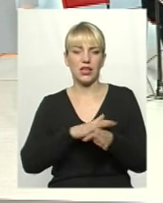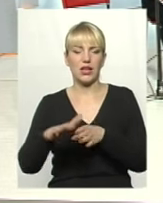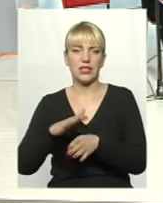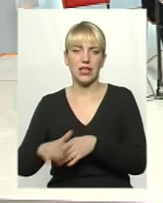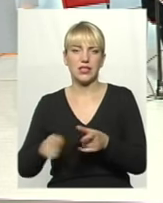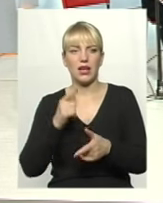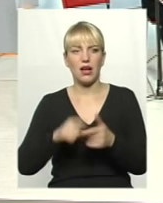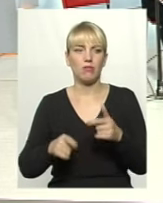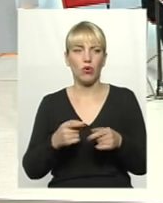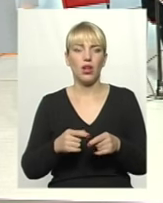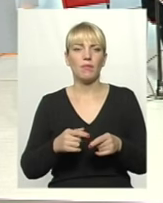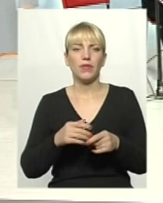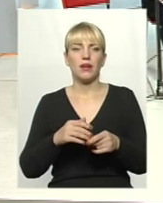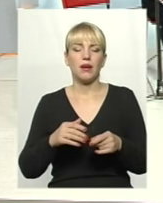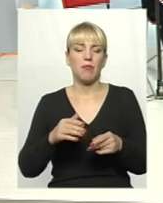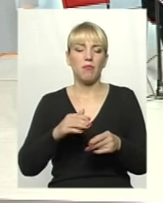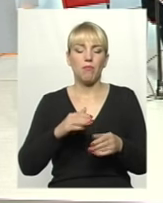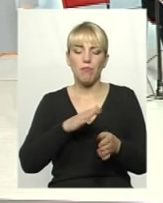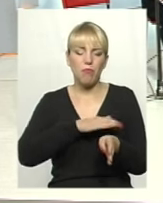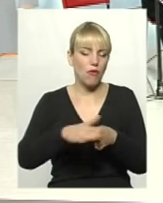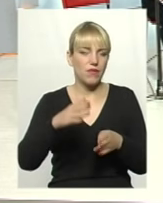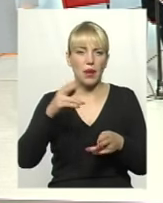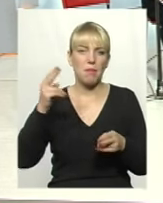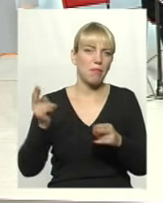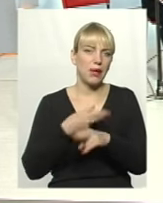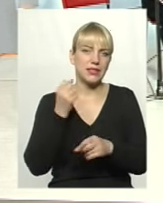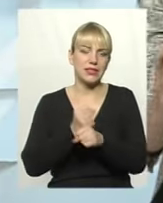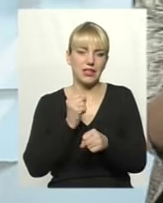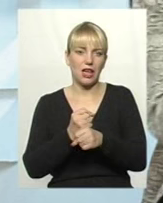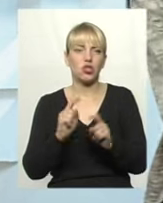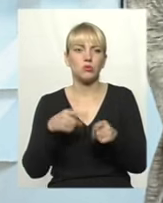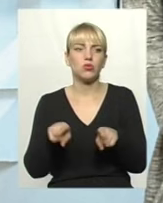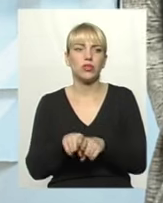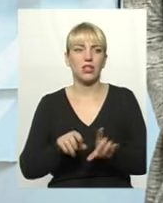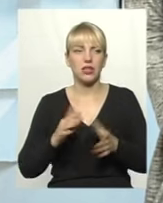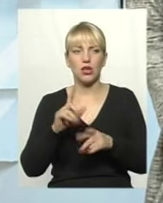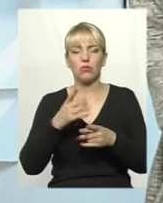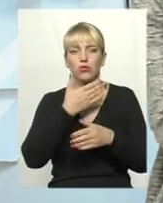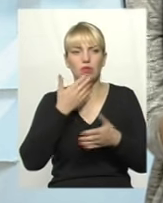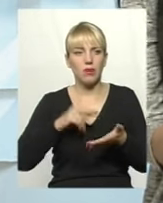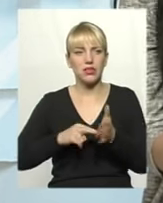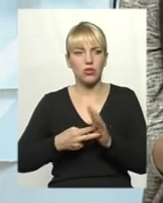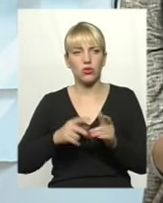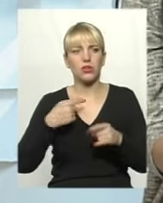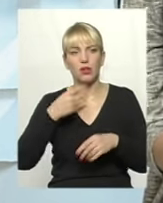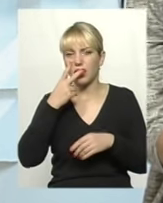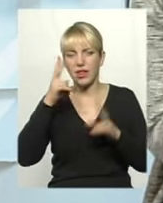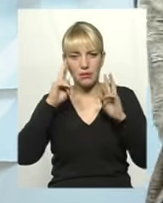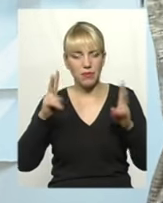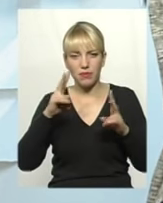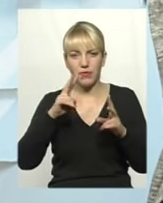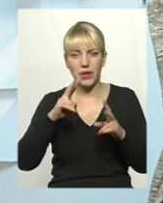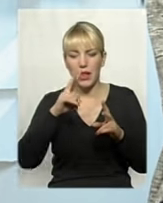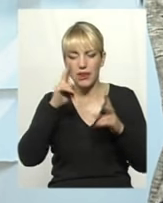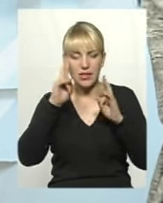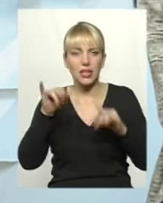реалізація, або абсолютна бездіяльність. Чому так стається? Тому що немає стратегії, не бачили, куди йшли,